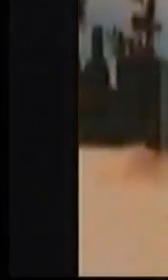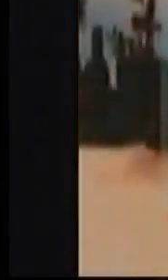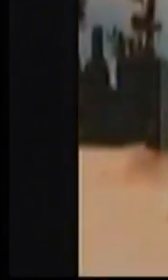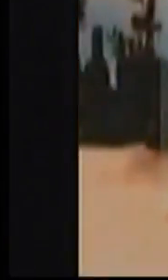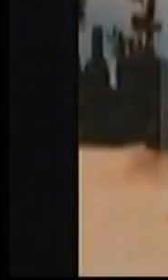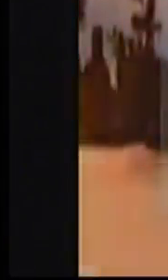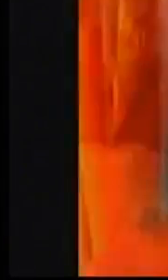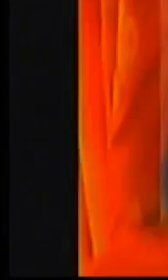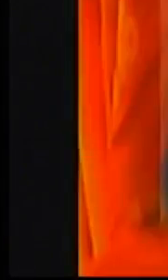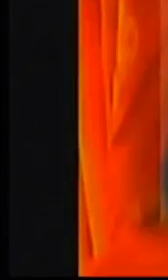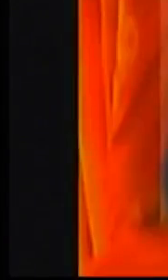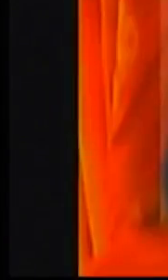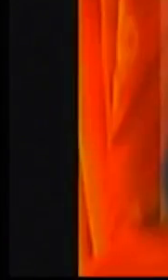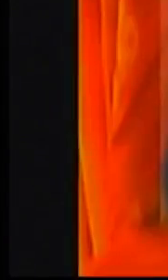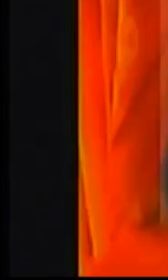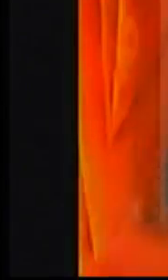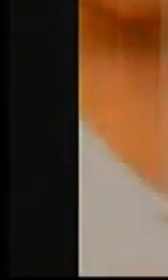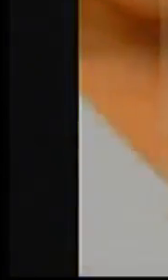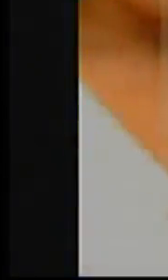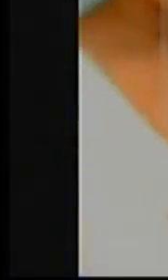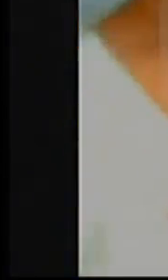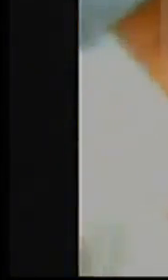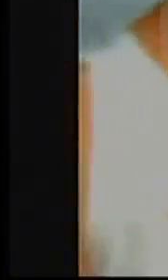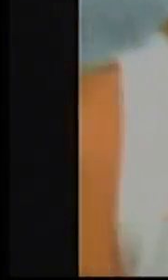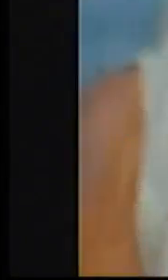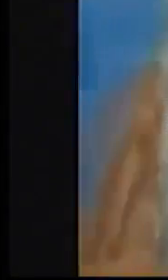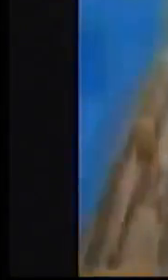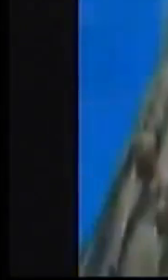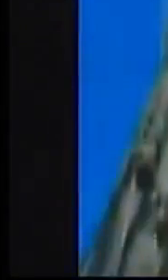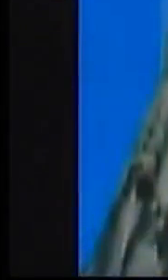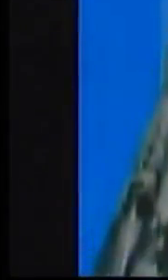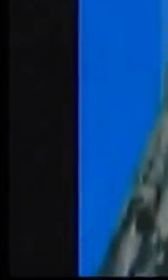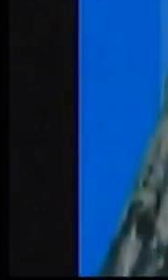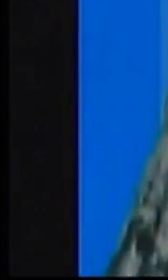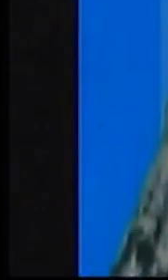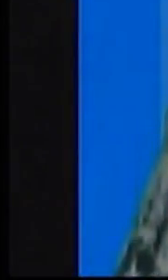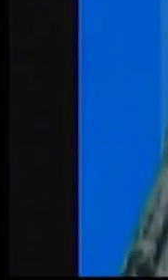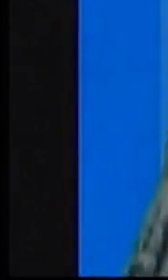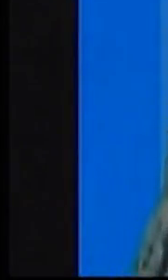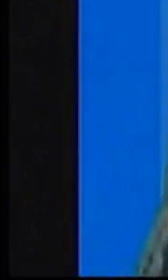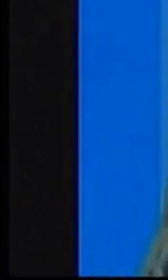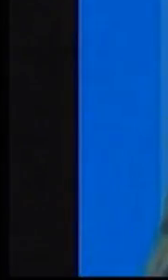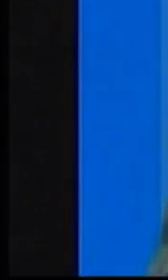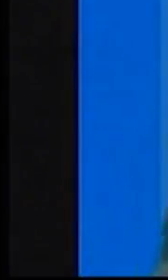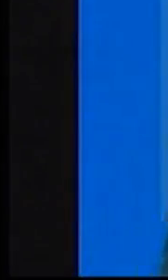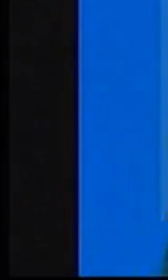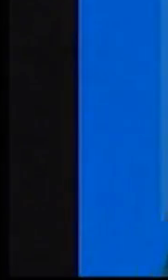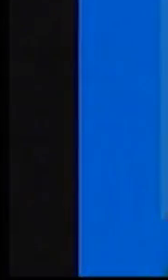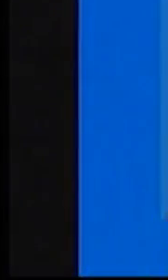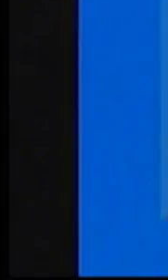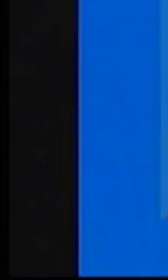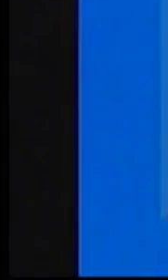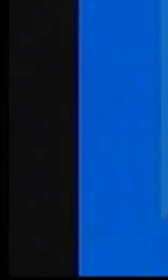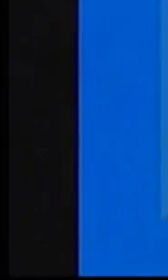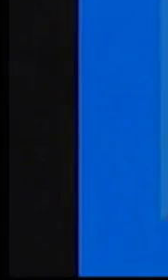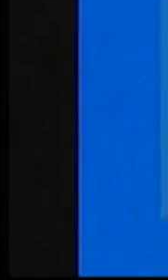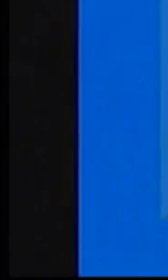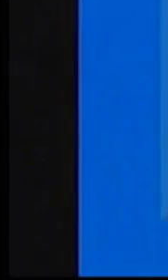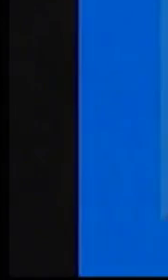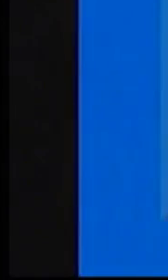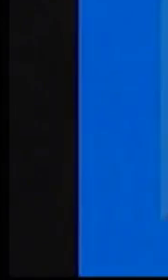Lupa ng araw ng walang ipagsinta. Buhay ay dahil sa piling